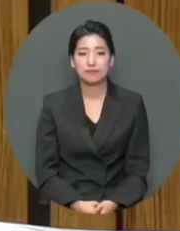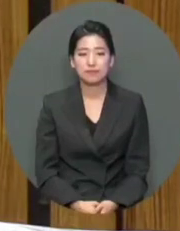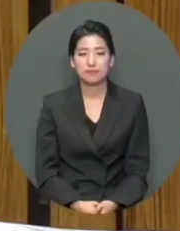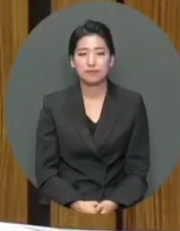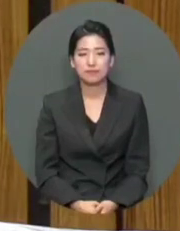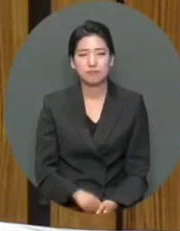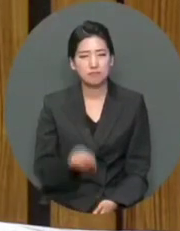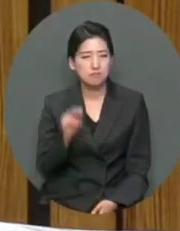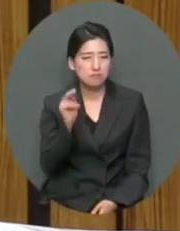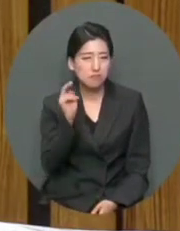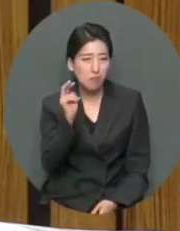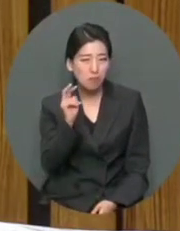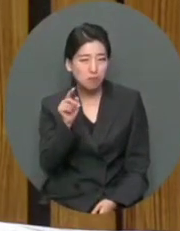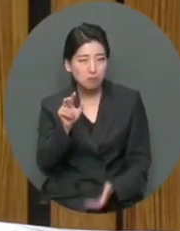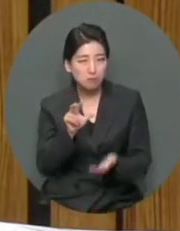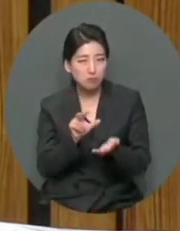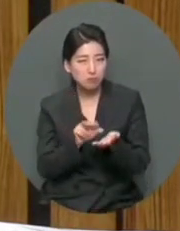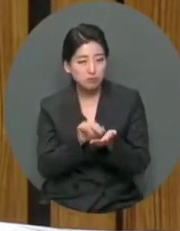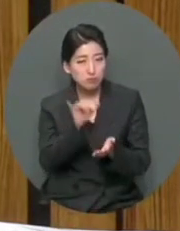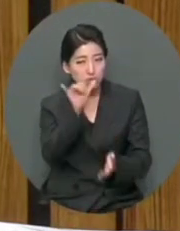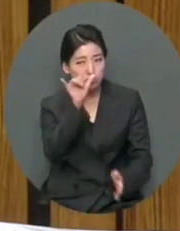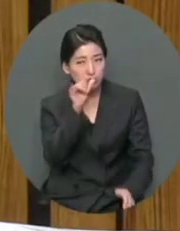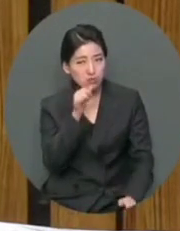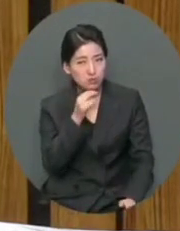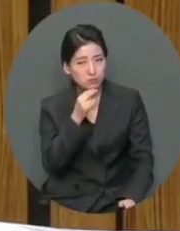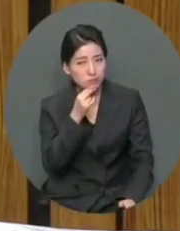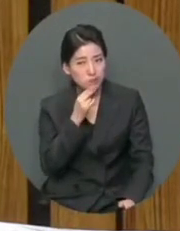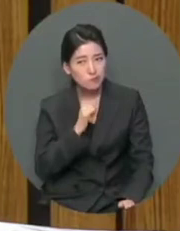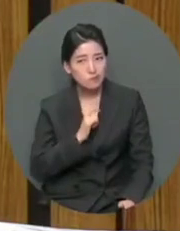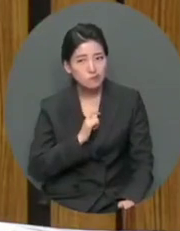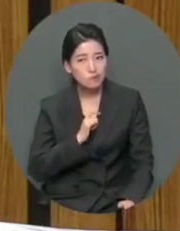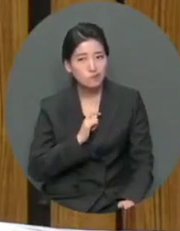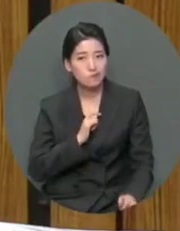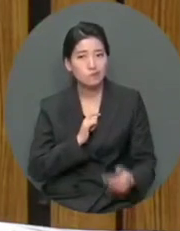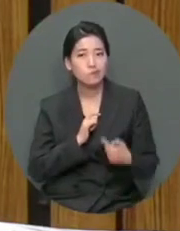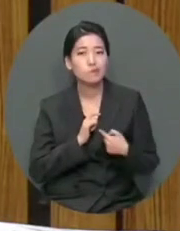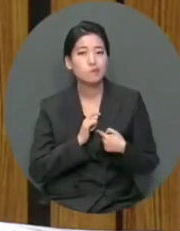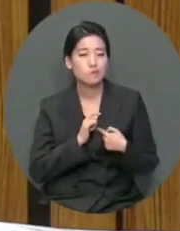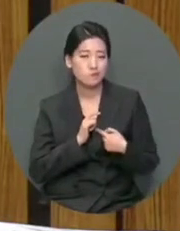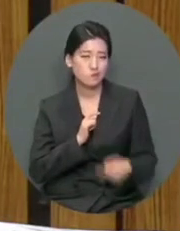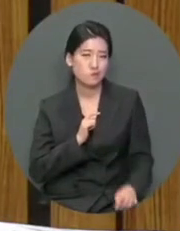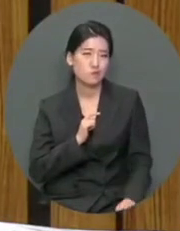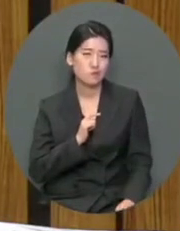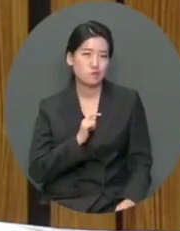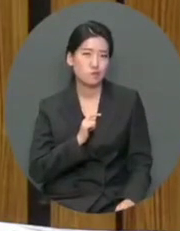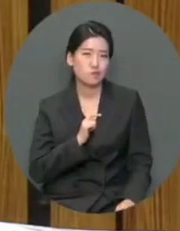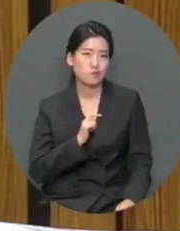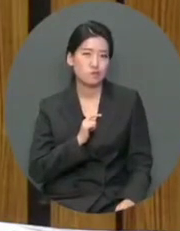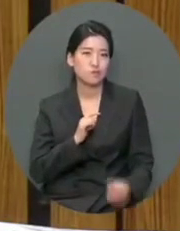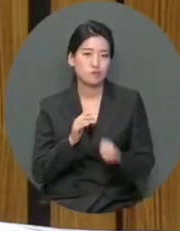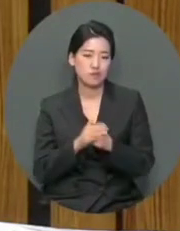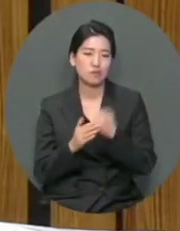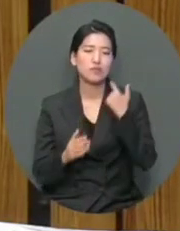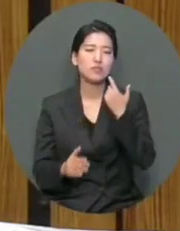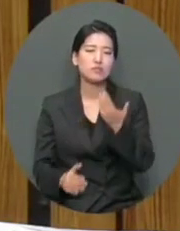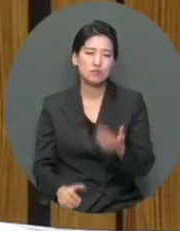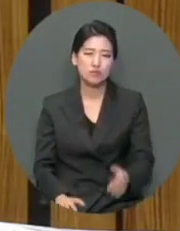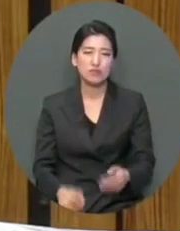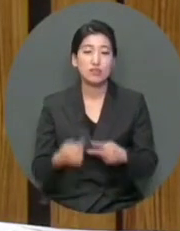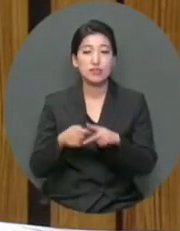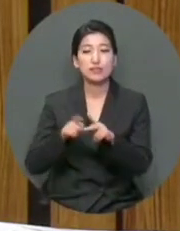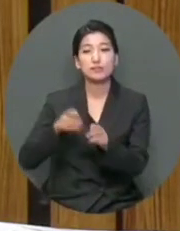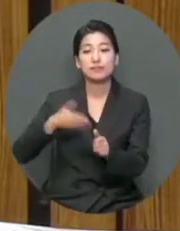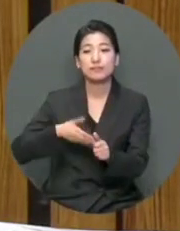혹시 뭔가 문제가 있는 것이 아니냐는 그런 의혹 차원에서 그런 의심 차원에서 질문한 것으로 이해해